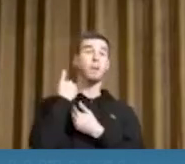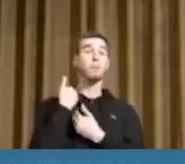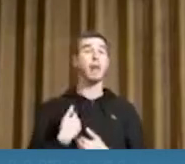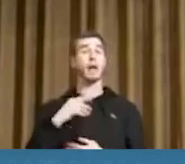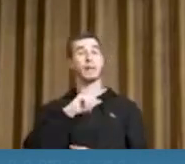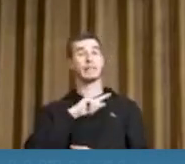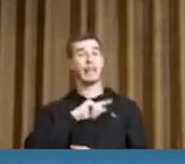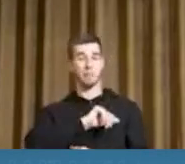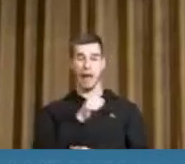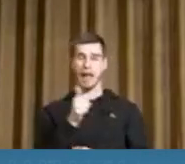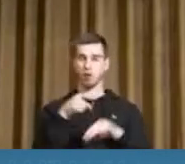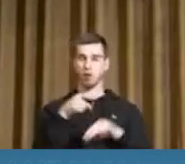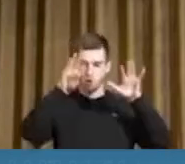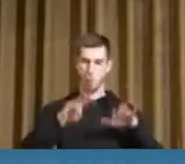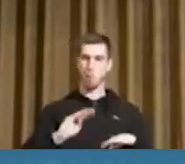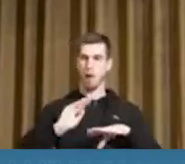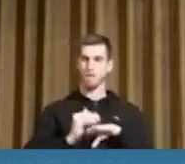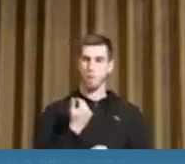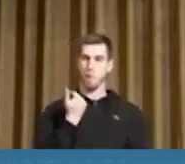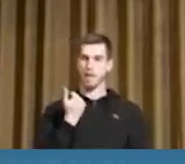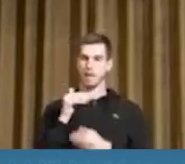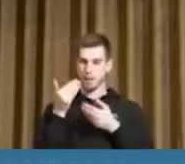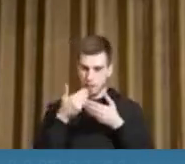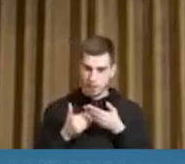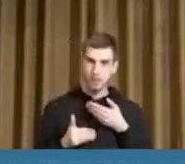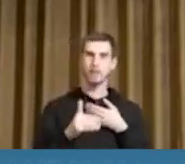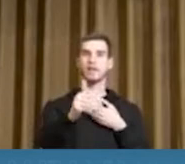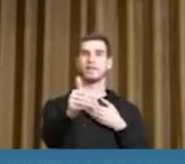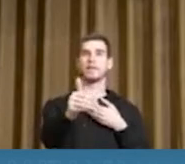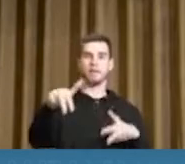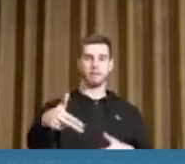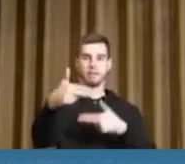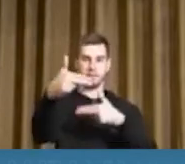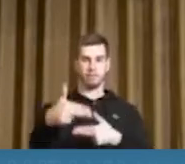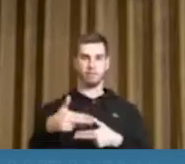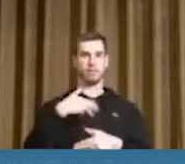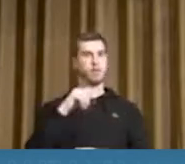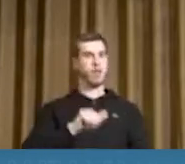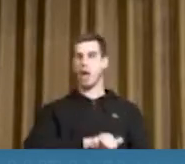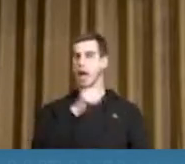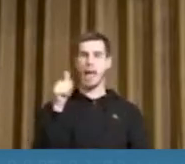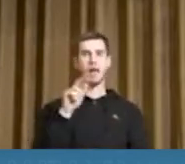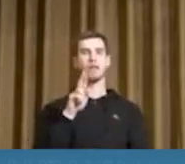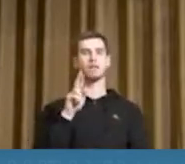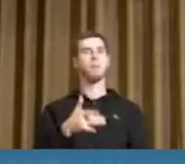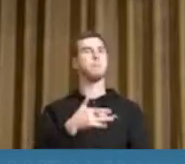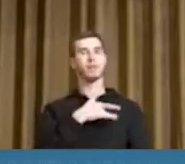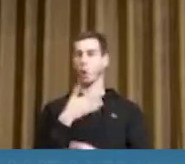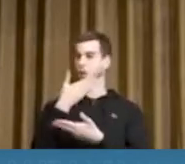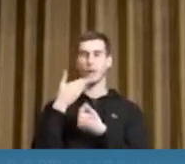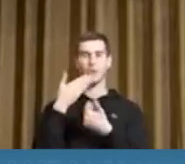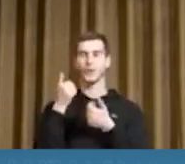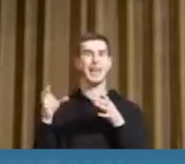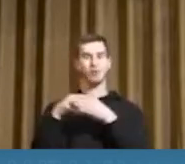nach diesen 9 Monaten haben wir auch zunächst mal die Daten der Nicht-Betroffenen aus der Kohorte